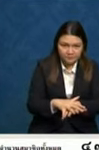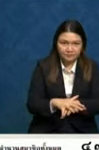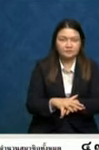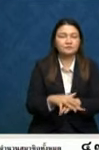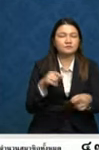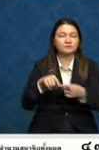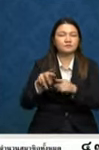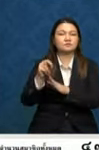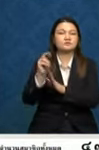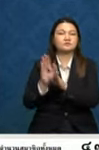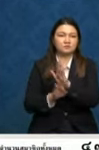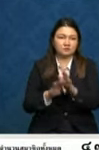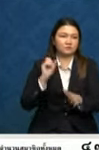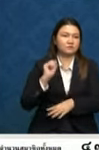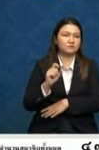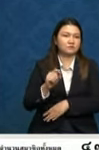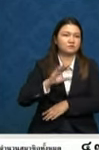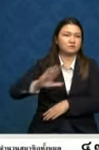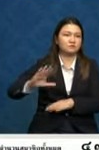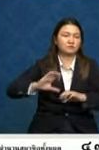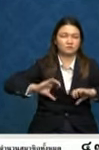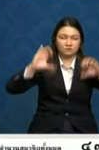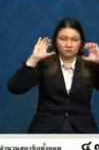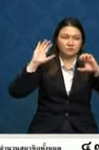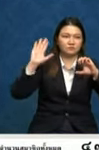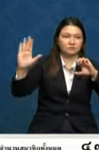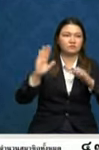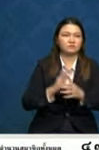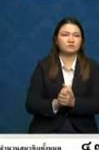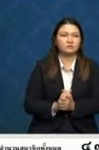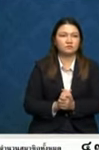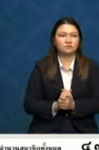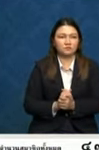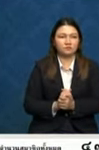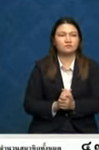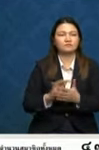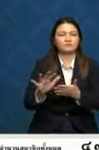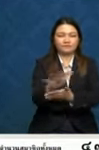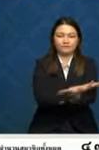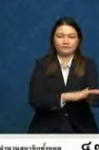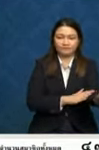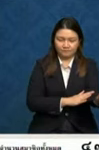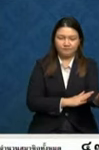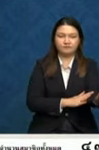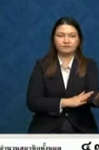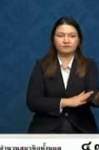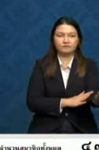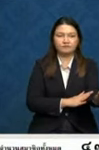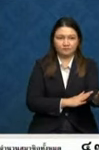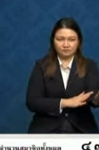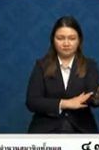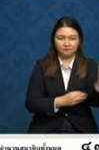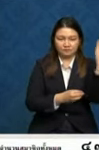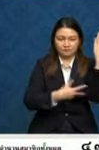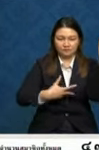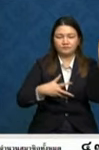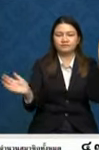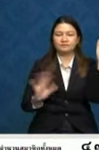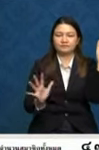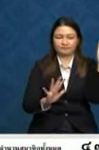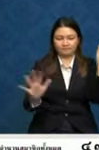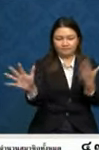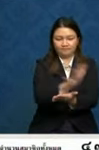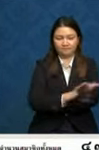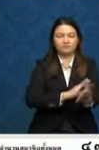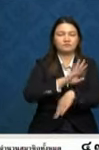านนโยบายเร่งด่วนของรัฐบาลในทั่วประเทศนะครับไม่ใช่เฉพาะที่จังหวัดชายแดนภาคใต้เท่านั้นน